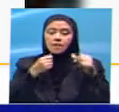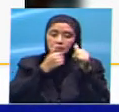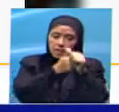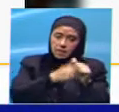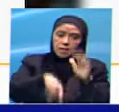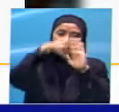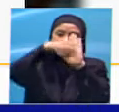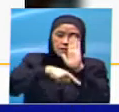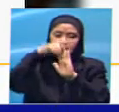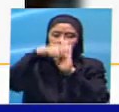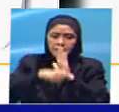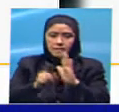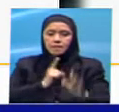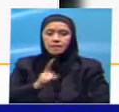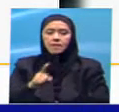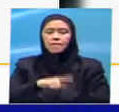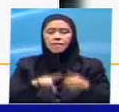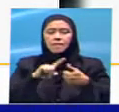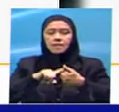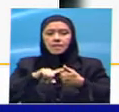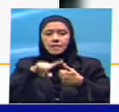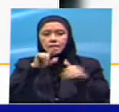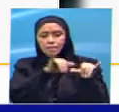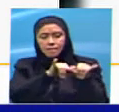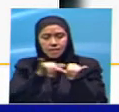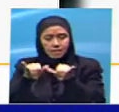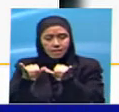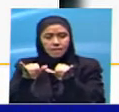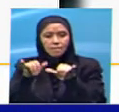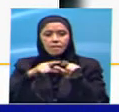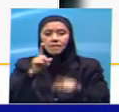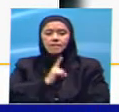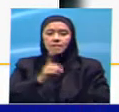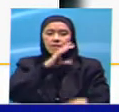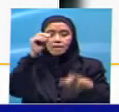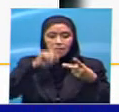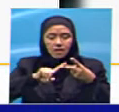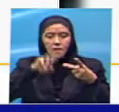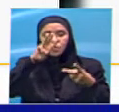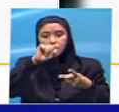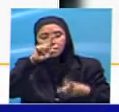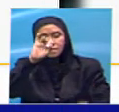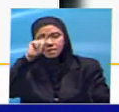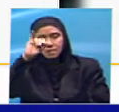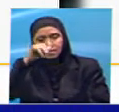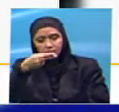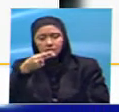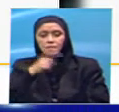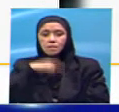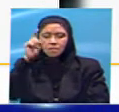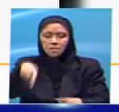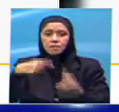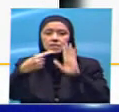wasatiah Datuk Seri Najib berharap agar Islam tidak terus disinonimkan dengan perkara negatif tanggal